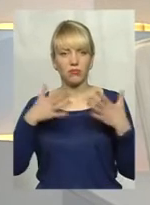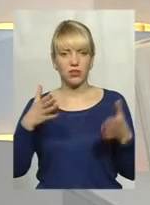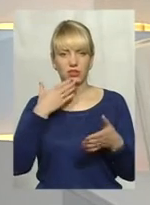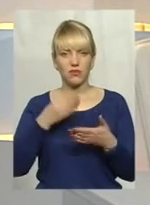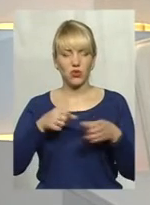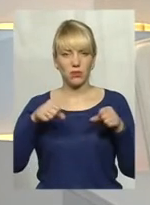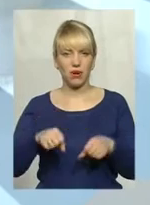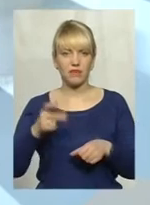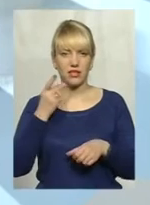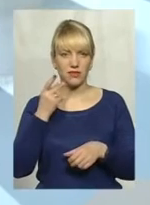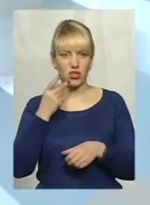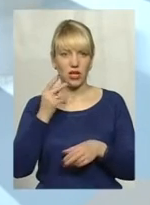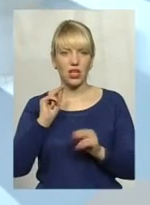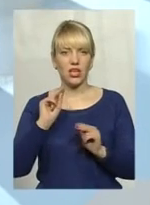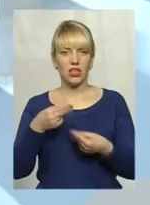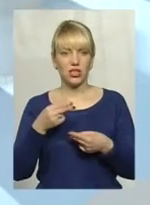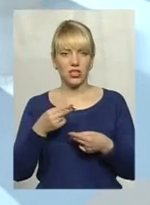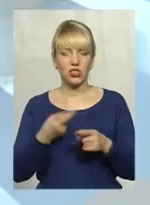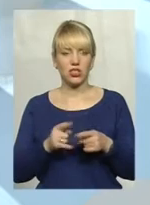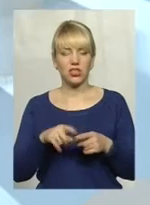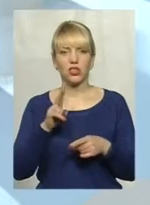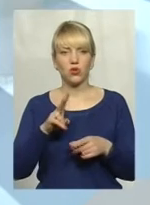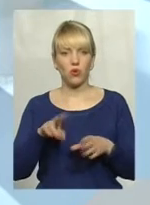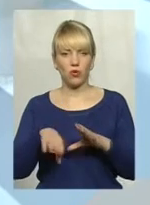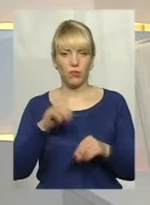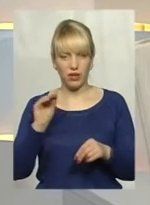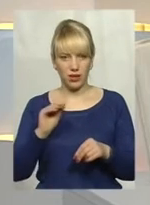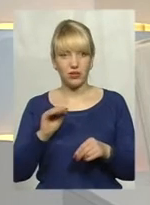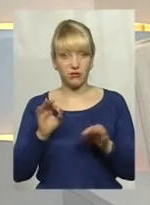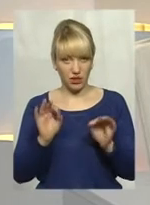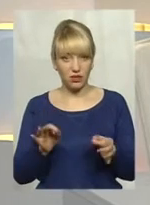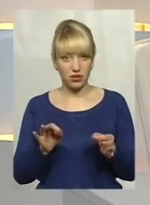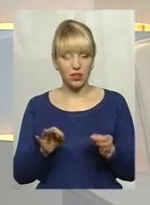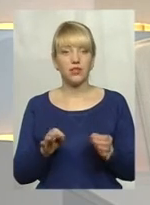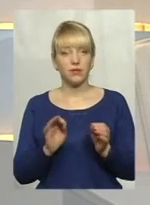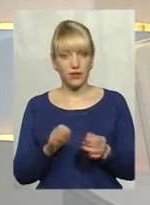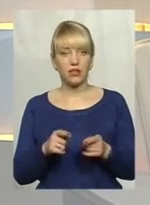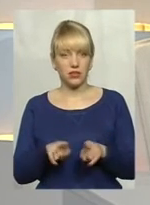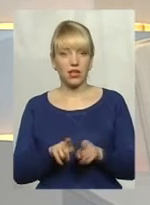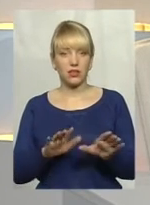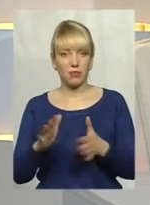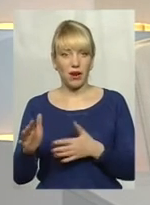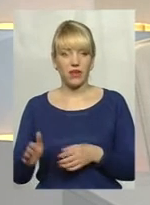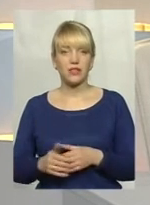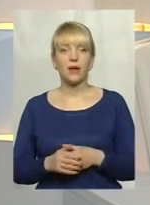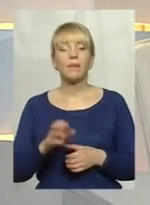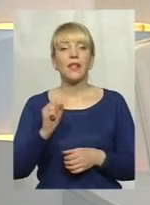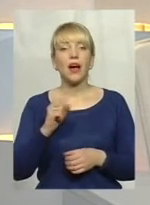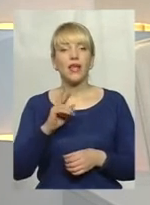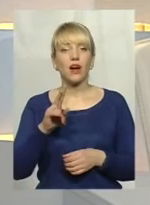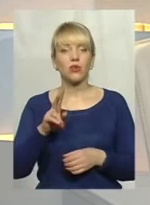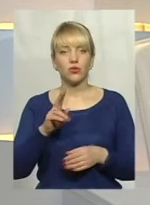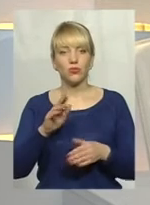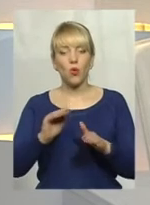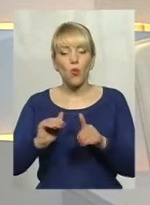прав зазвичай, ніж ті, хто обирає, так? Ну, так трапляється. Як уникнути,